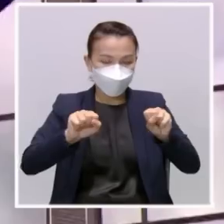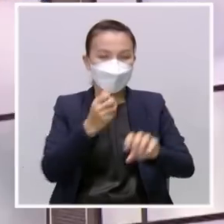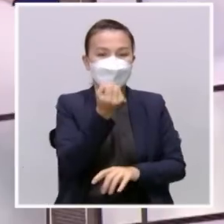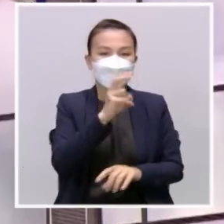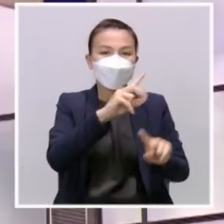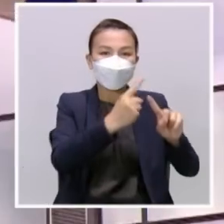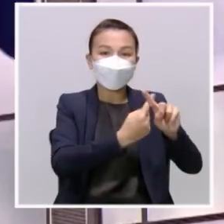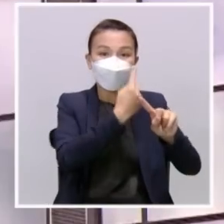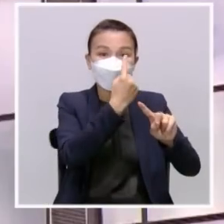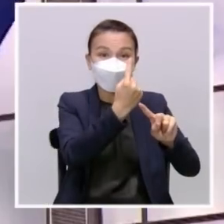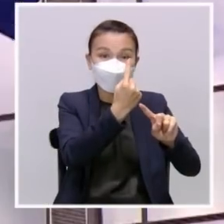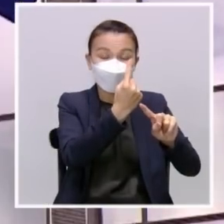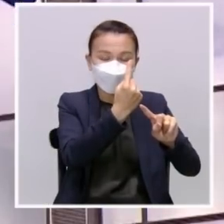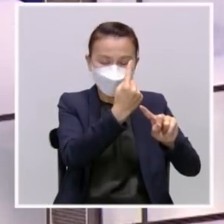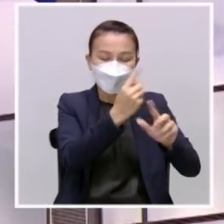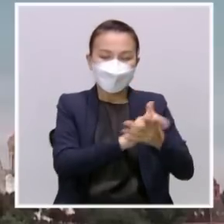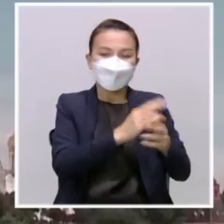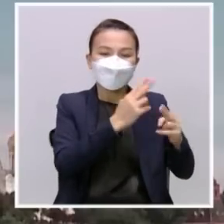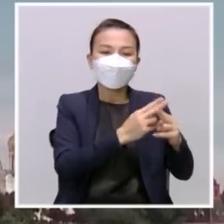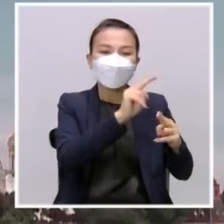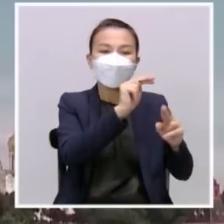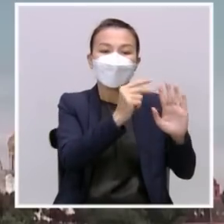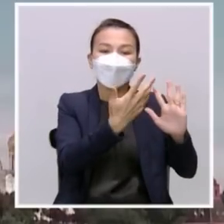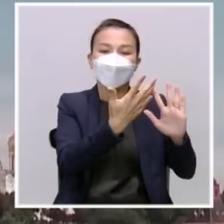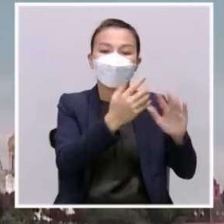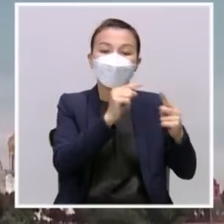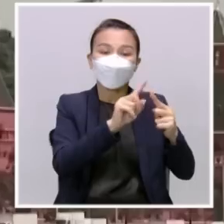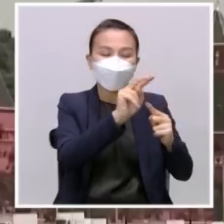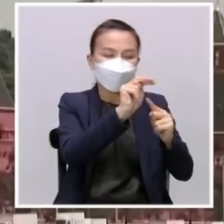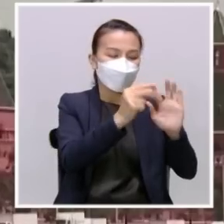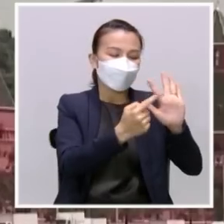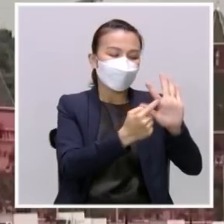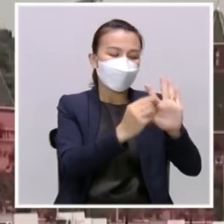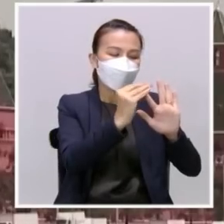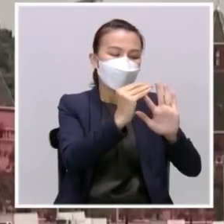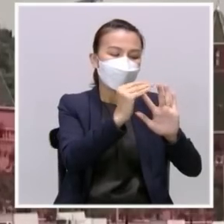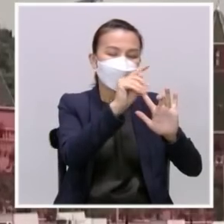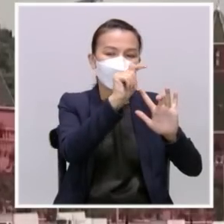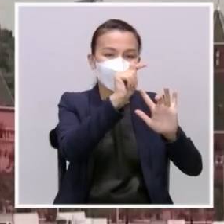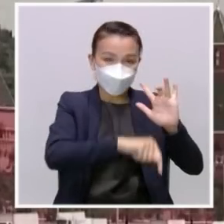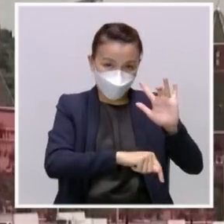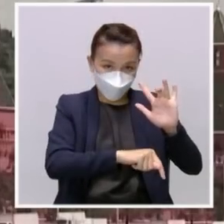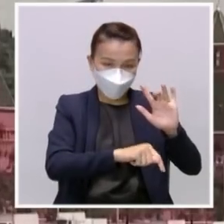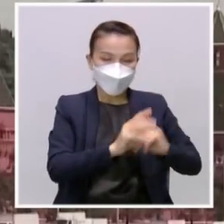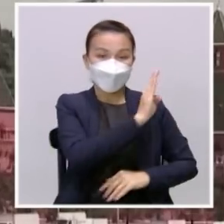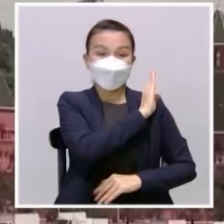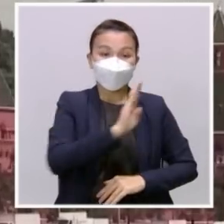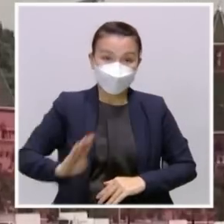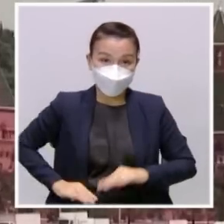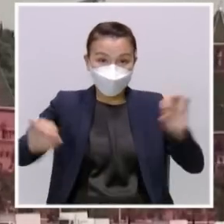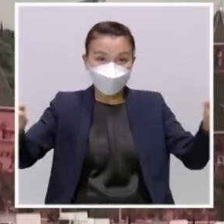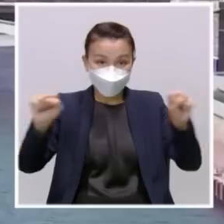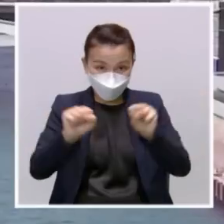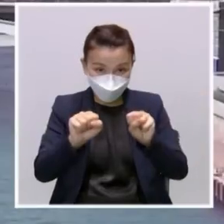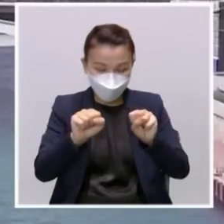กราคมจะเจรจากับองค์การสนธิสัญญาป้องกันแอตแลนติกเหนือหรือนาโต้ที่กรุงบรัสเซลส์ของเบลเยียมปิดท้ายด้วยการเจรจ